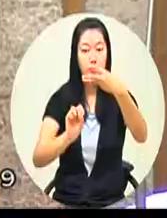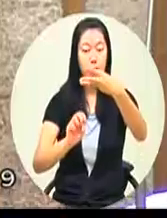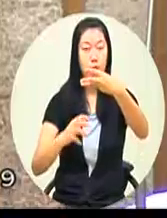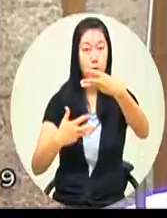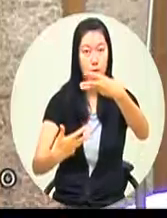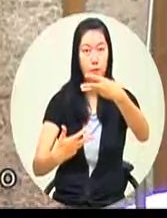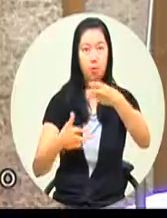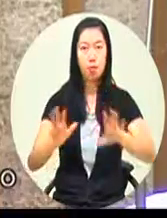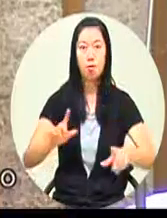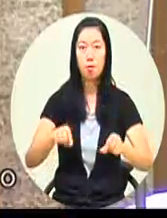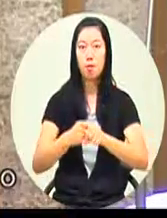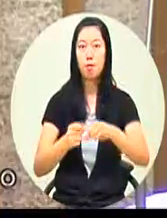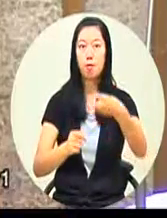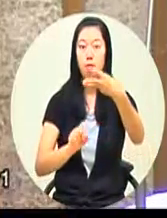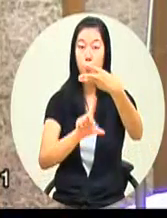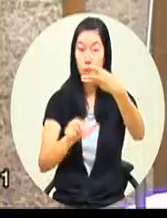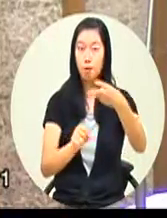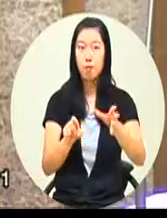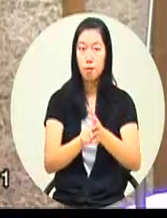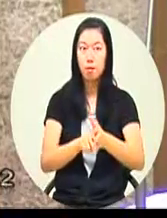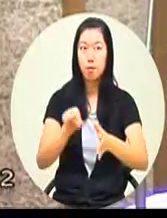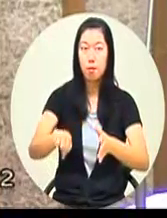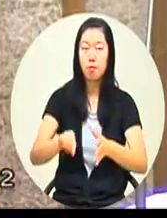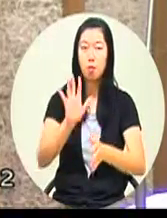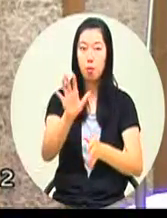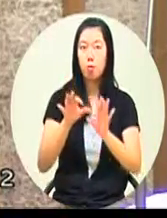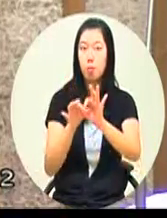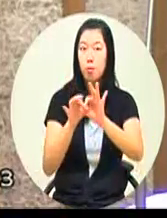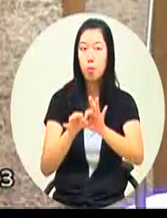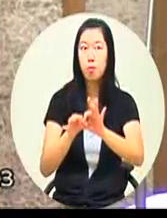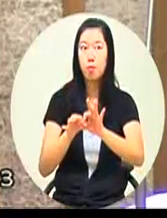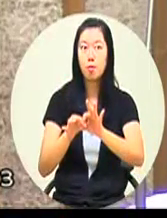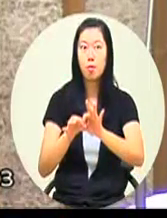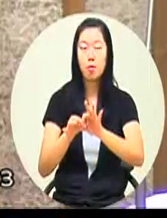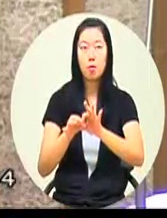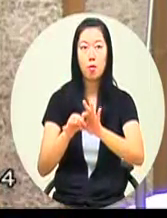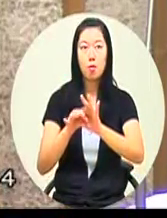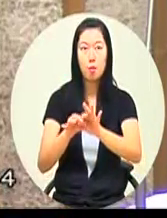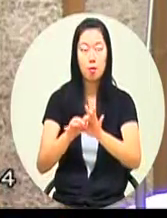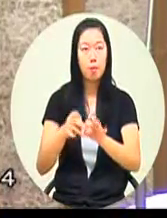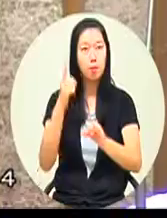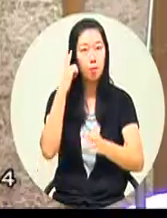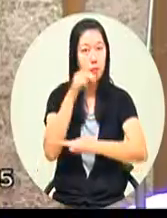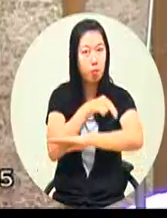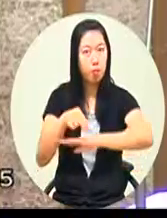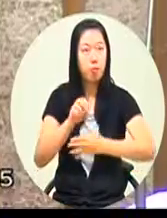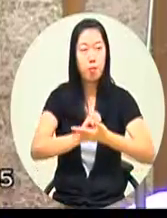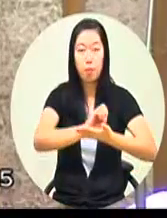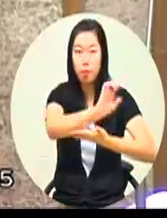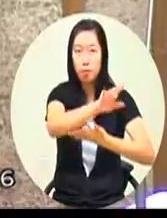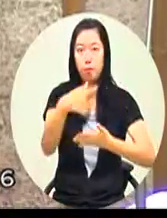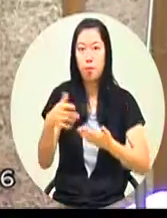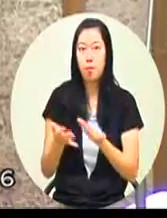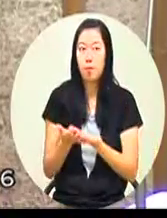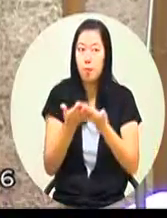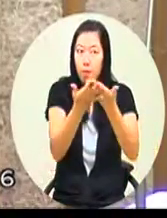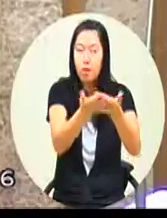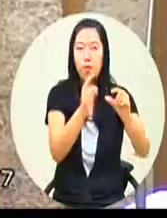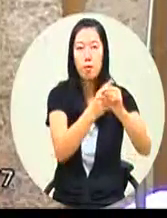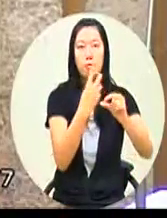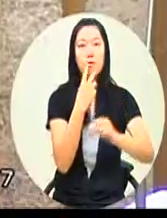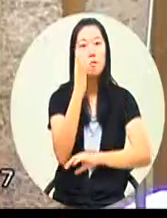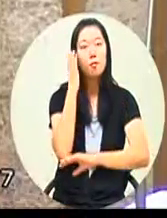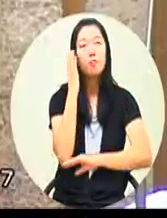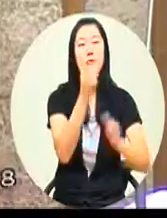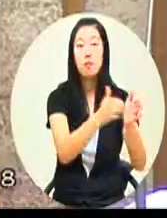105年3月28号，就今年的三月的时候，已经把相关的这个东相关的这些报告提交给中央。那在六